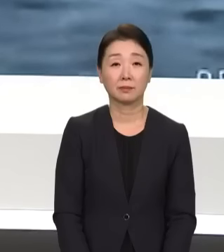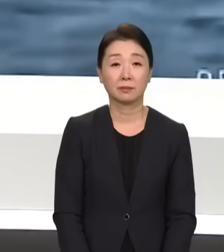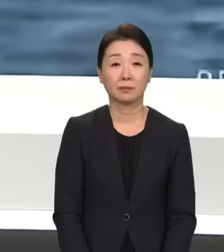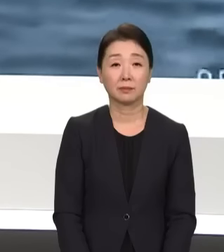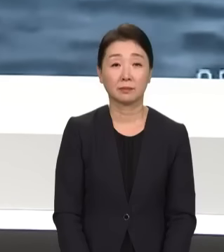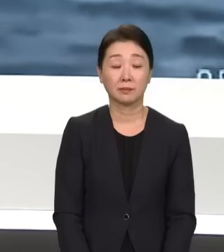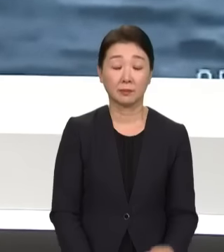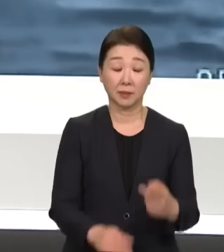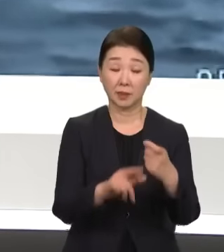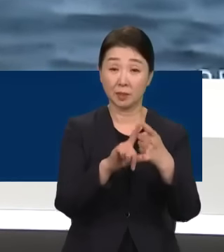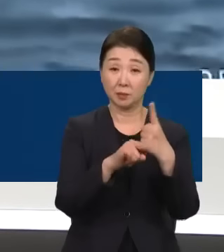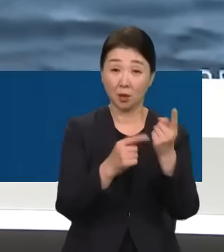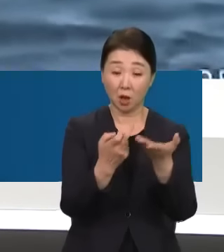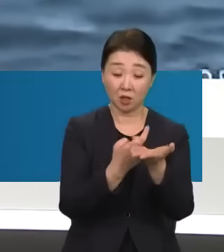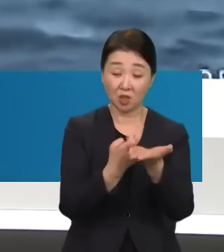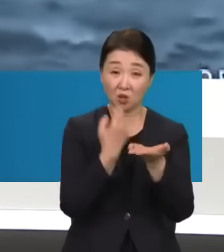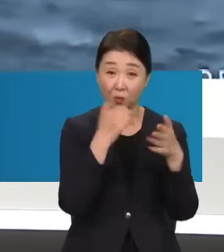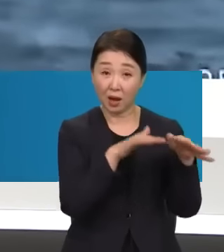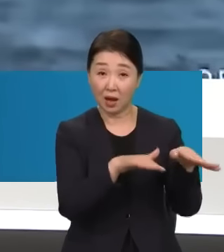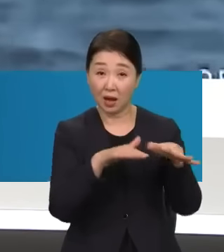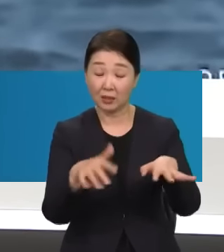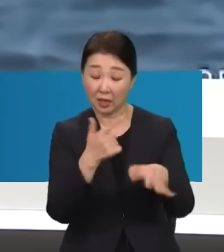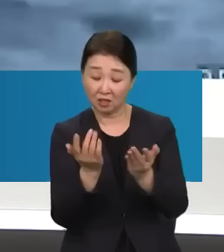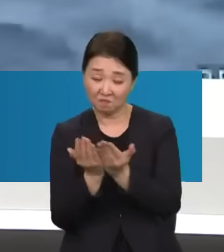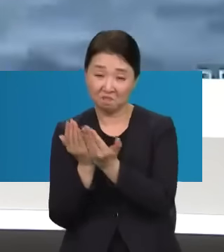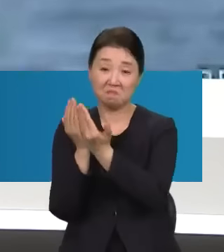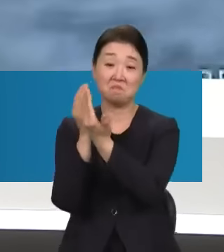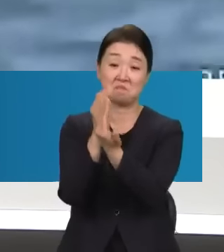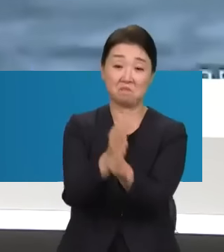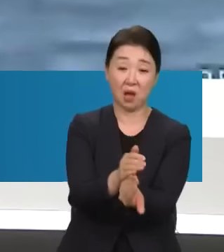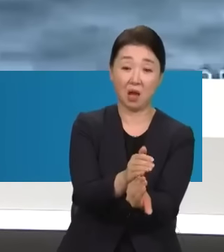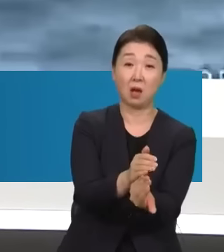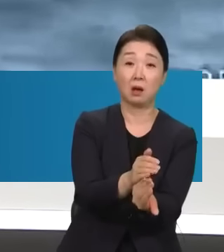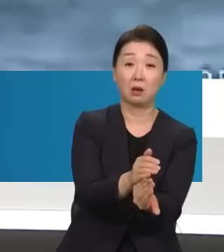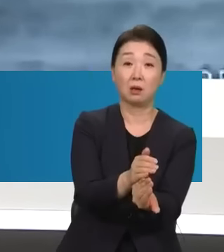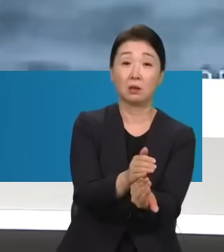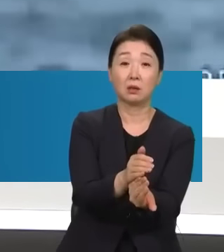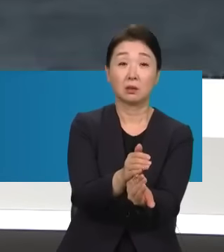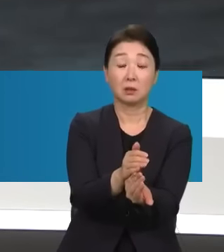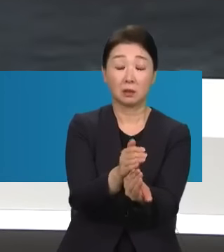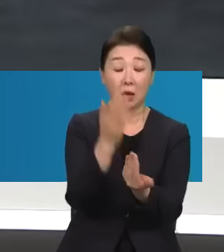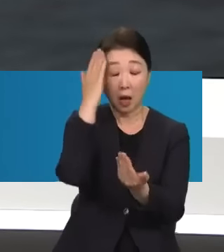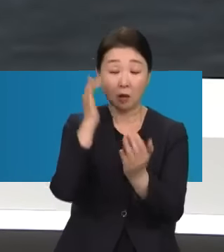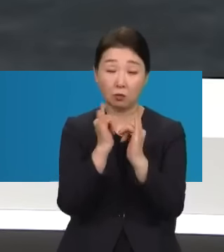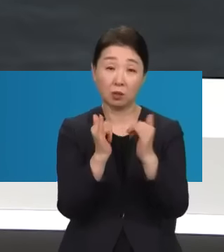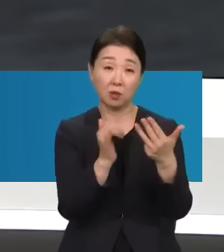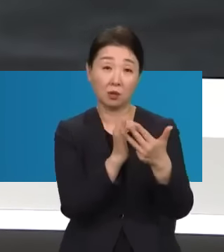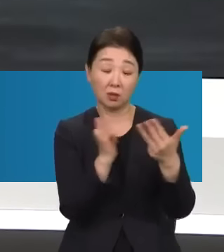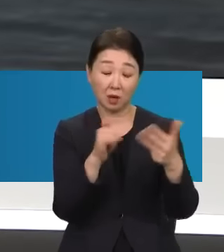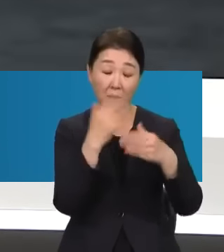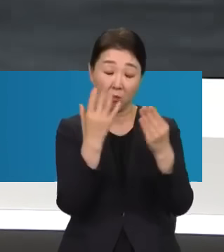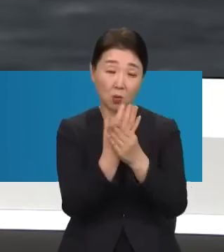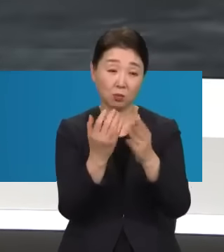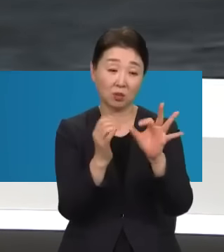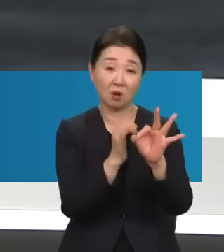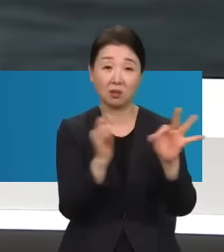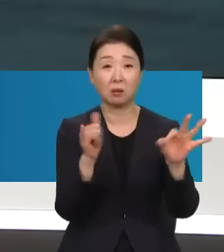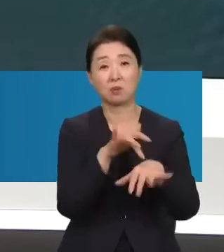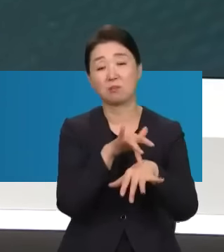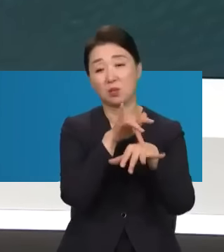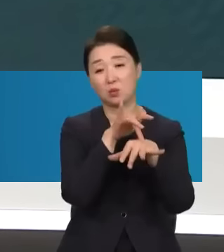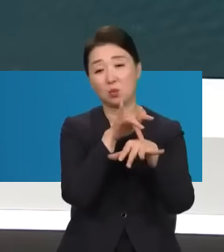네, 지난달 제주 앞바다에서 대형 어선이 침몰하면서 우리 국민 8명을 포함해 모두 10명이 아직까지 실종